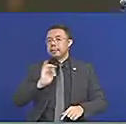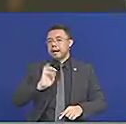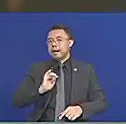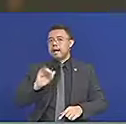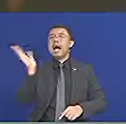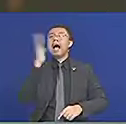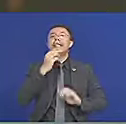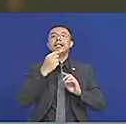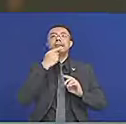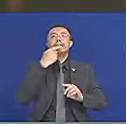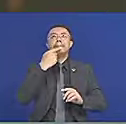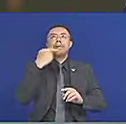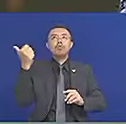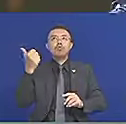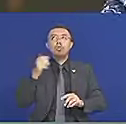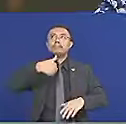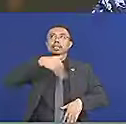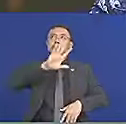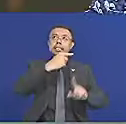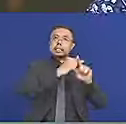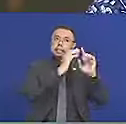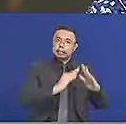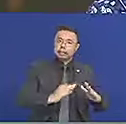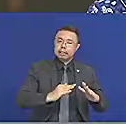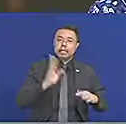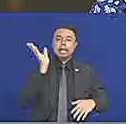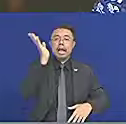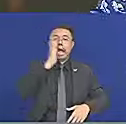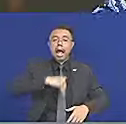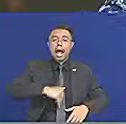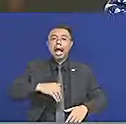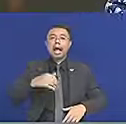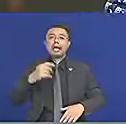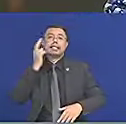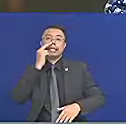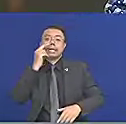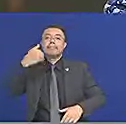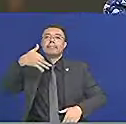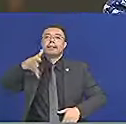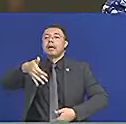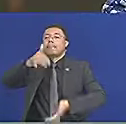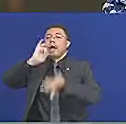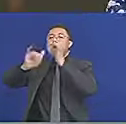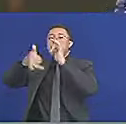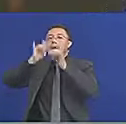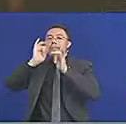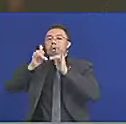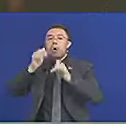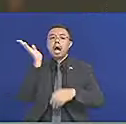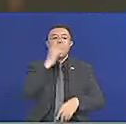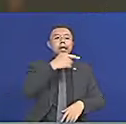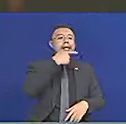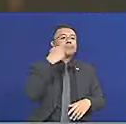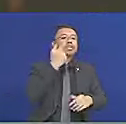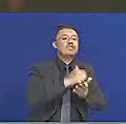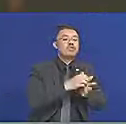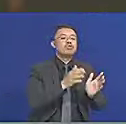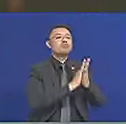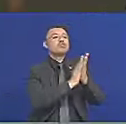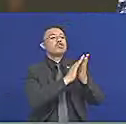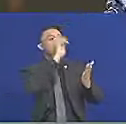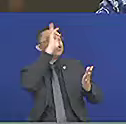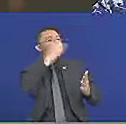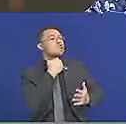Hari Minggu ke gereja, hari Senin ke lapo tua mabuk. Hari Minggu memuji Tuhan,